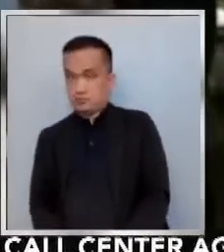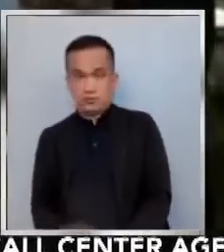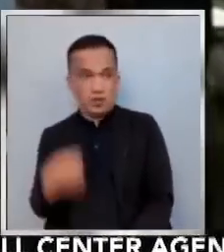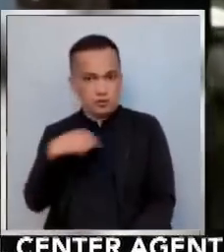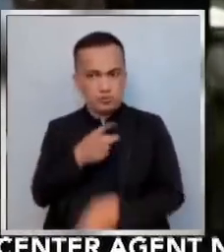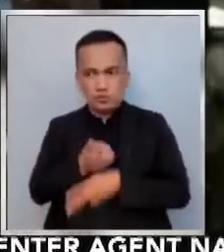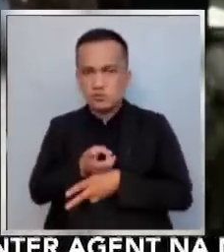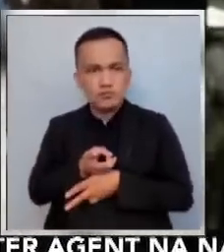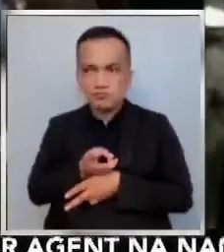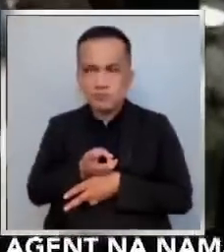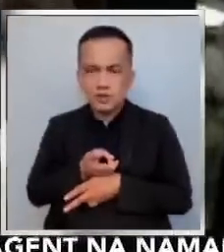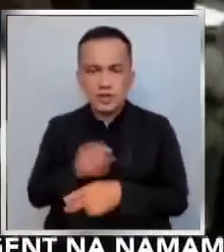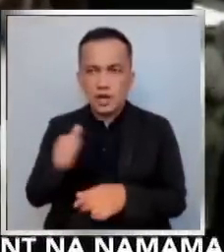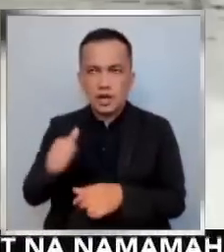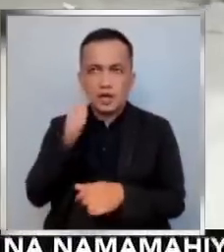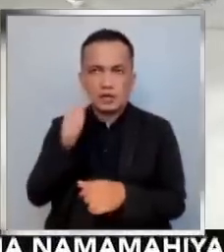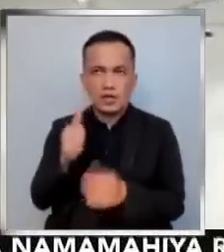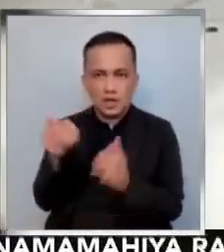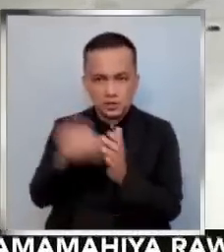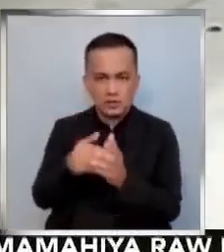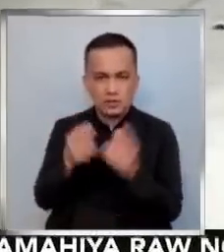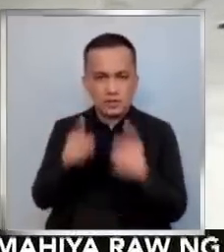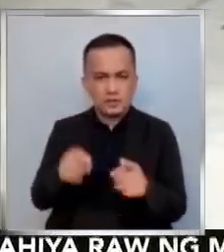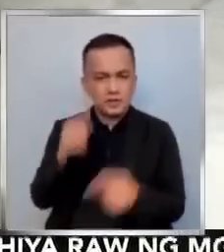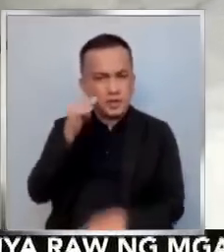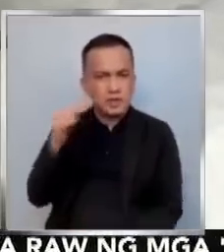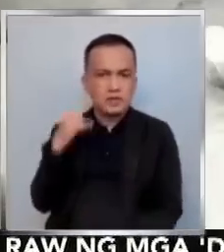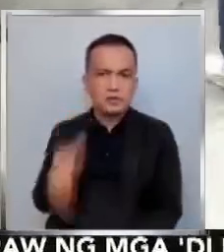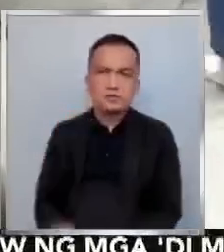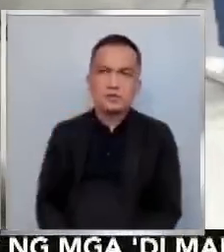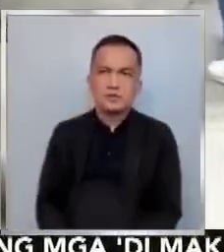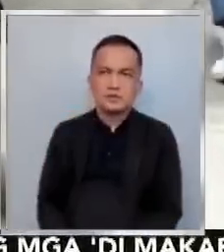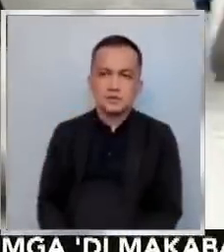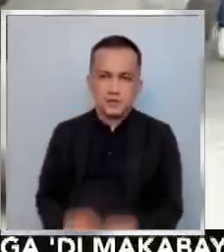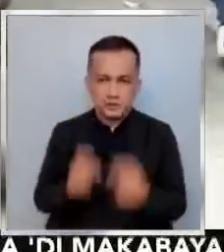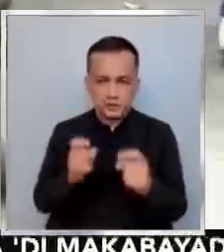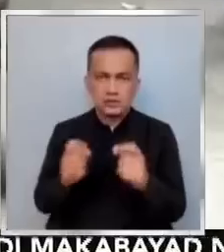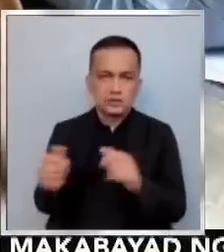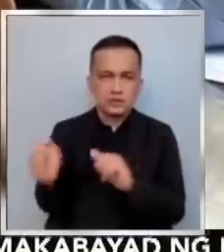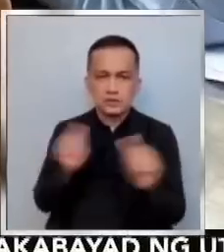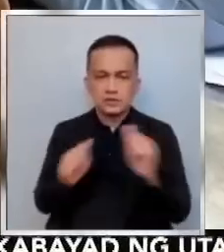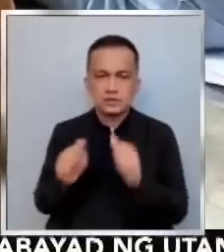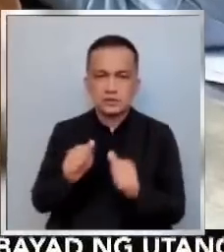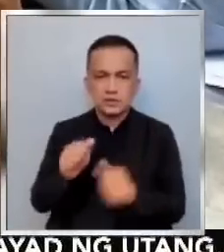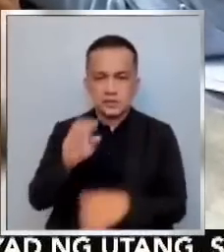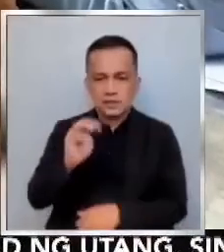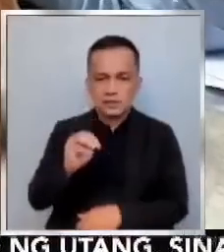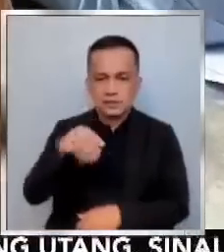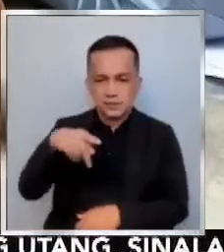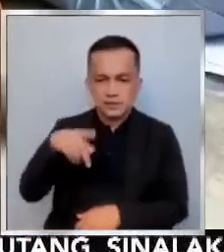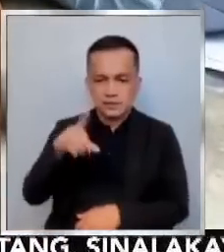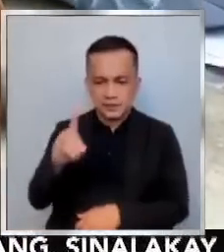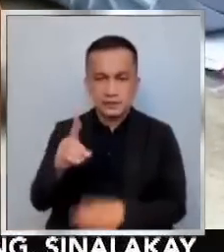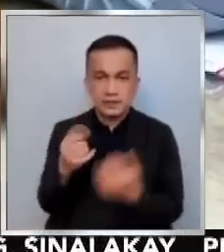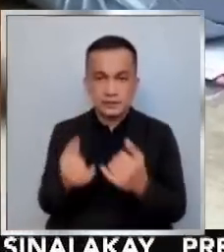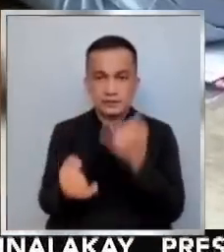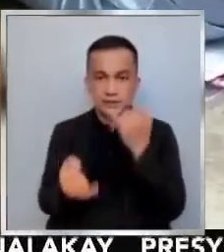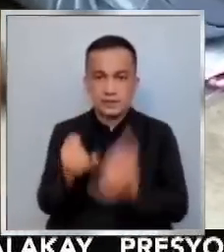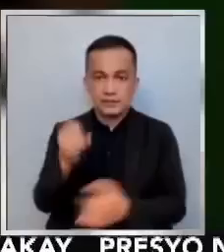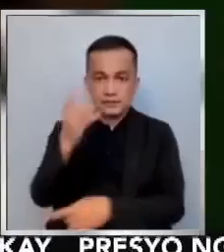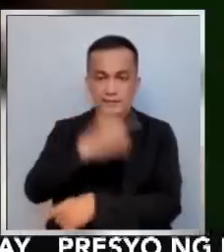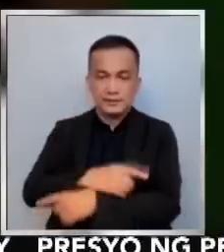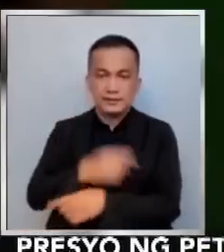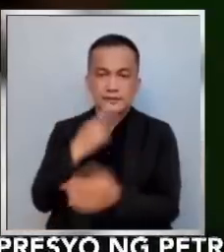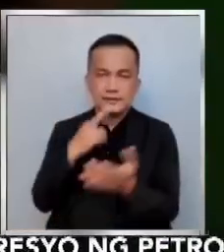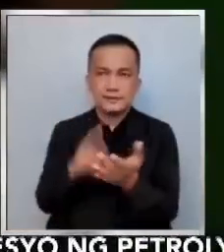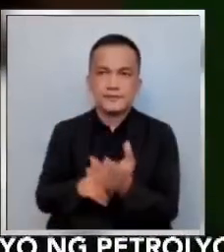namin kasi ayaw po namin maulit yung kahapon. Agad daw itong inaksyonan ng Manila Police District. Ngayong huling araw ng registration,